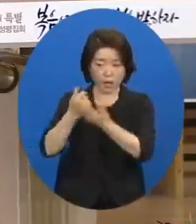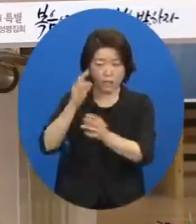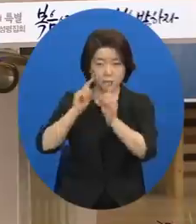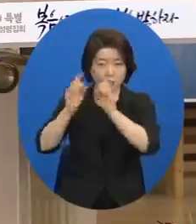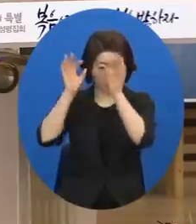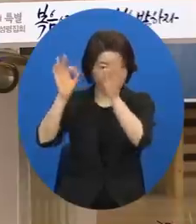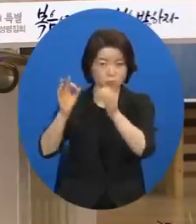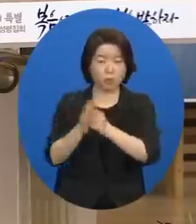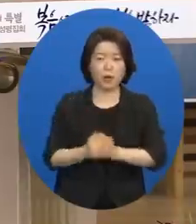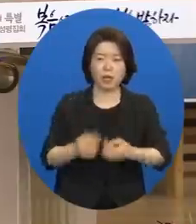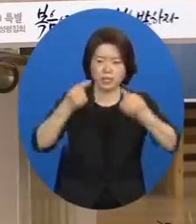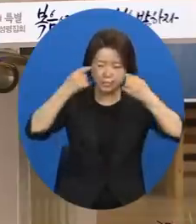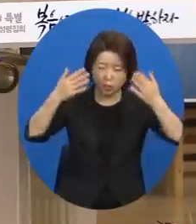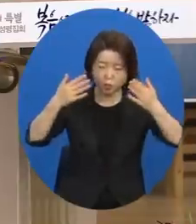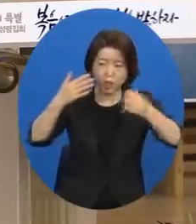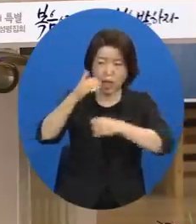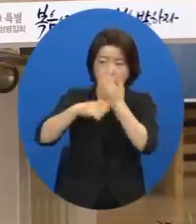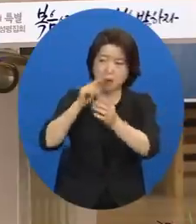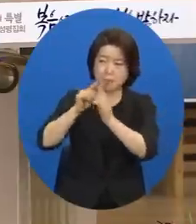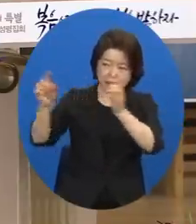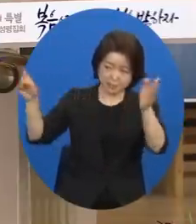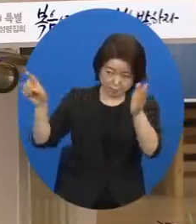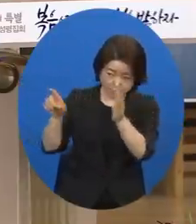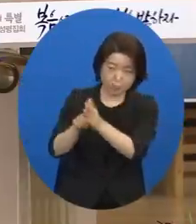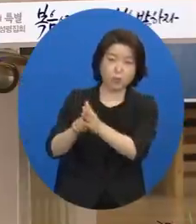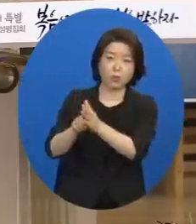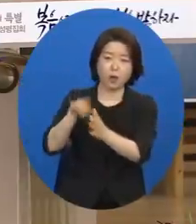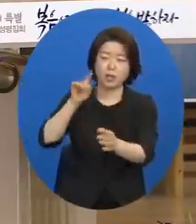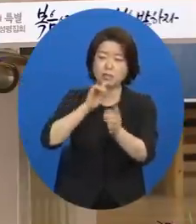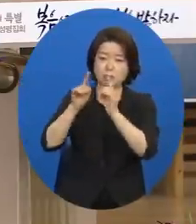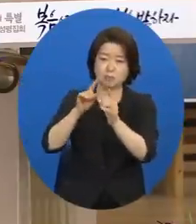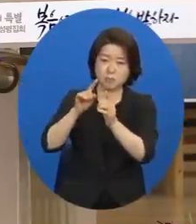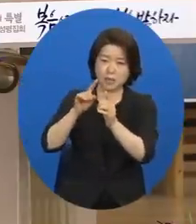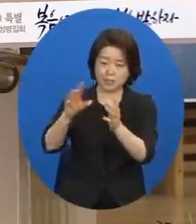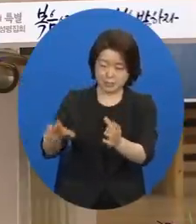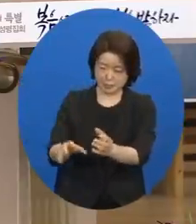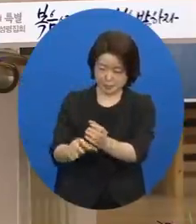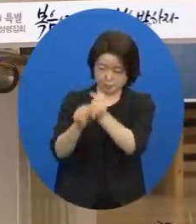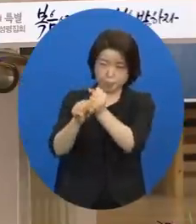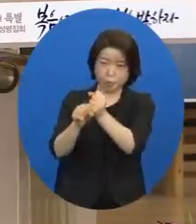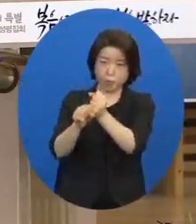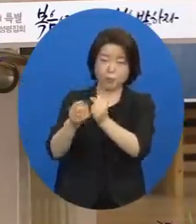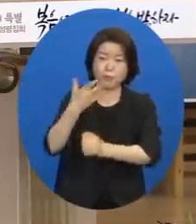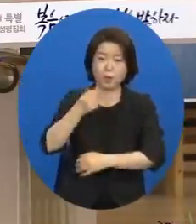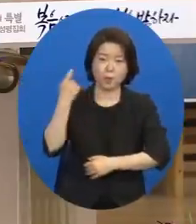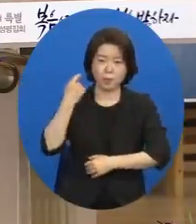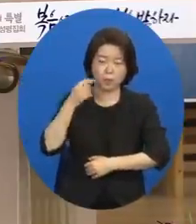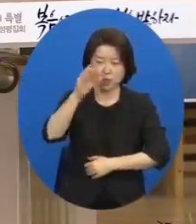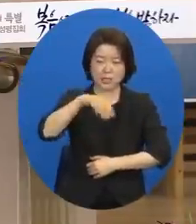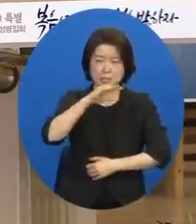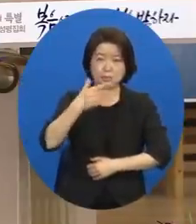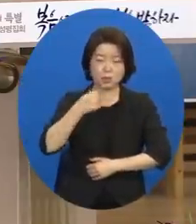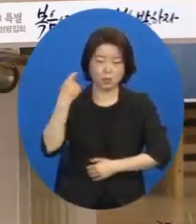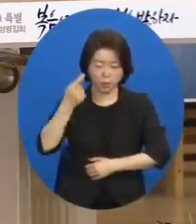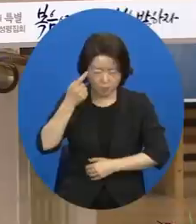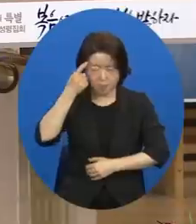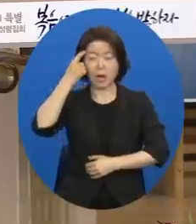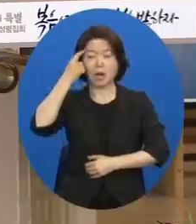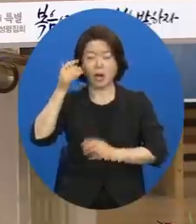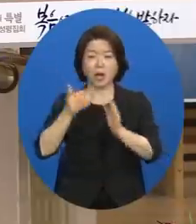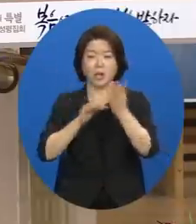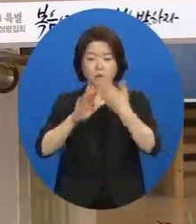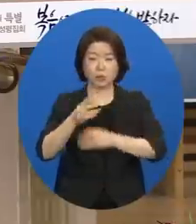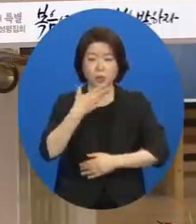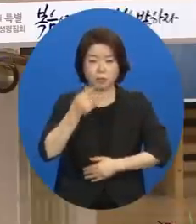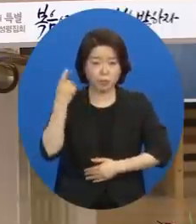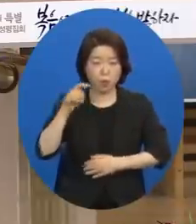정확 무한 하나님의 말씀으로 믿고 그 말씀의 핵심 그 복음을 정확하게 십자가의 복음을 깨닫고 그